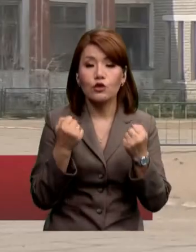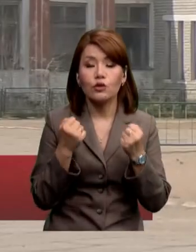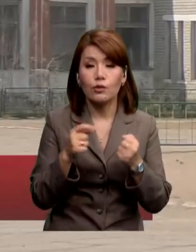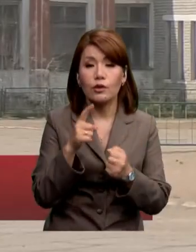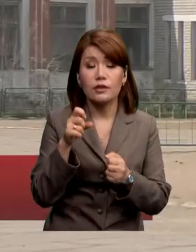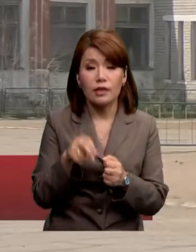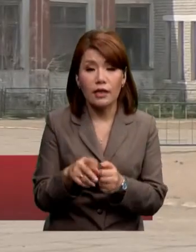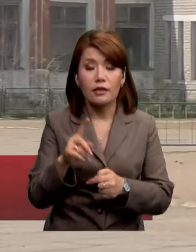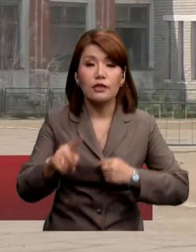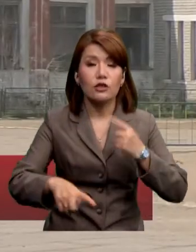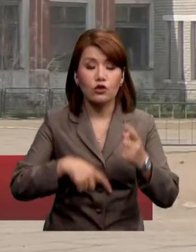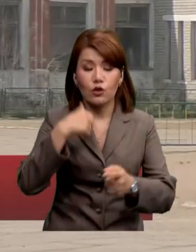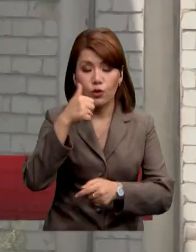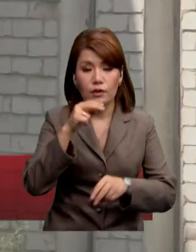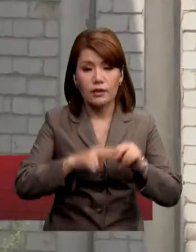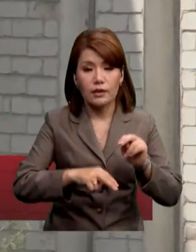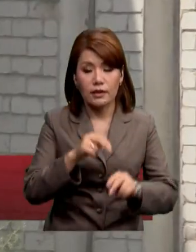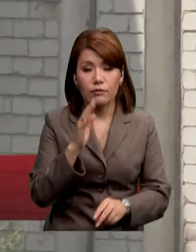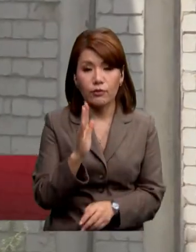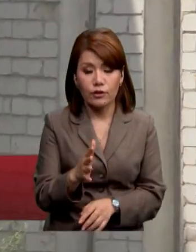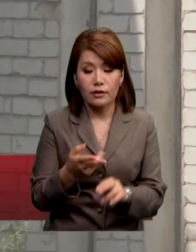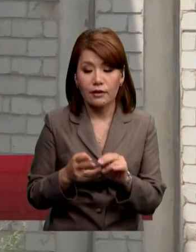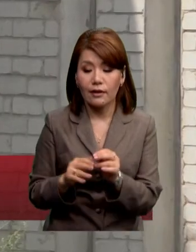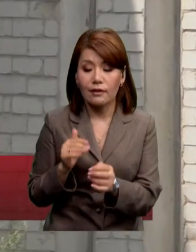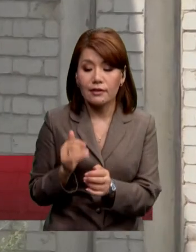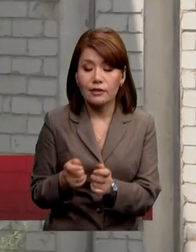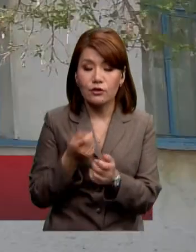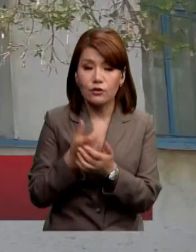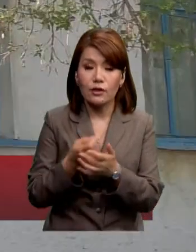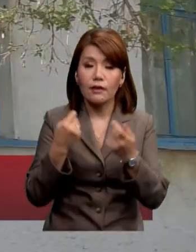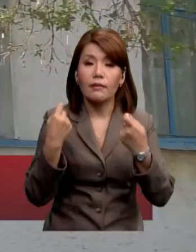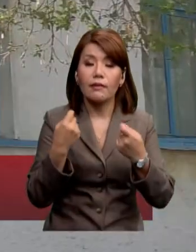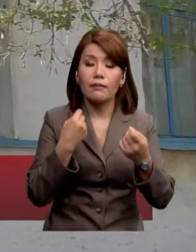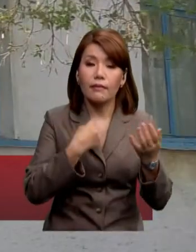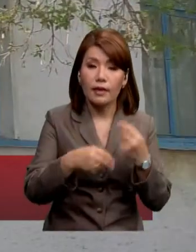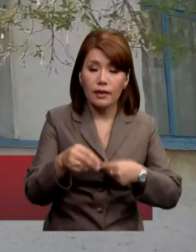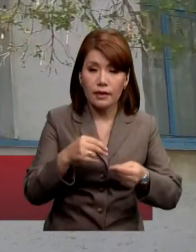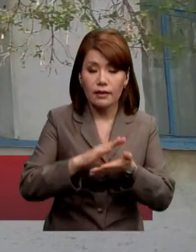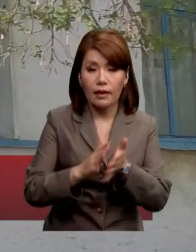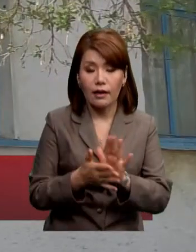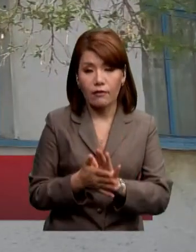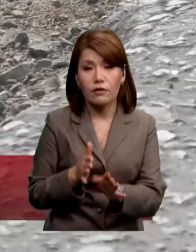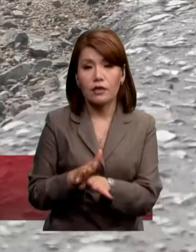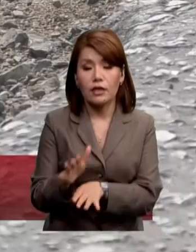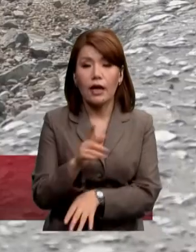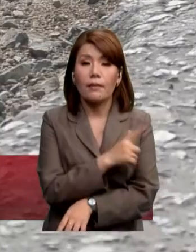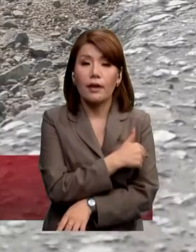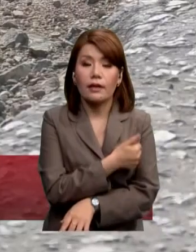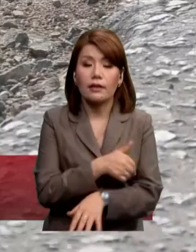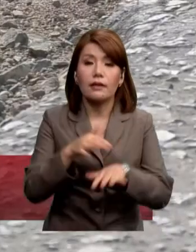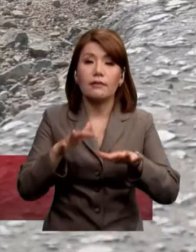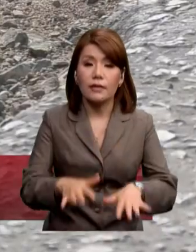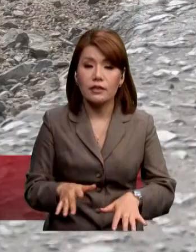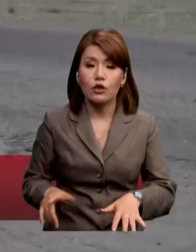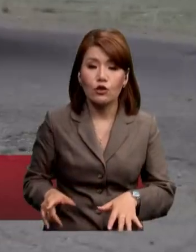келер жылы салынатынын айтады. Ал мәдениет үйі ғимаратын жекеден қайтадан сатып алу бойынша келіссөздер жүріп жатыр дейді. Амбулатория ғимараты мен